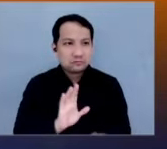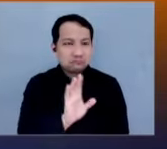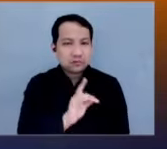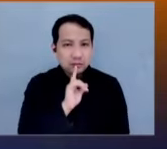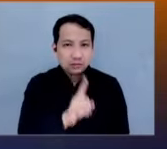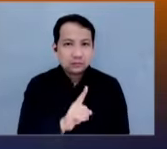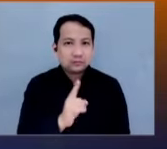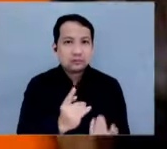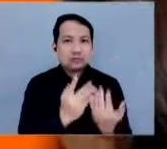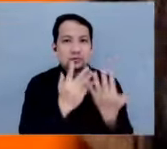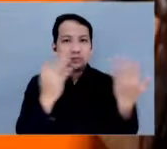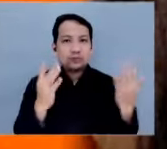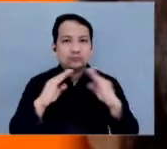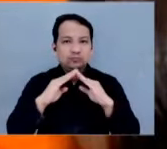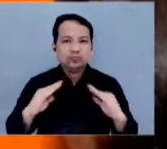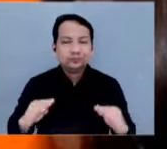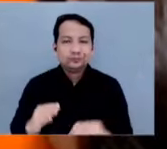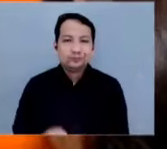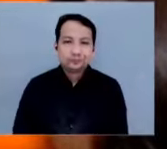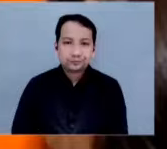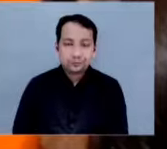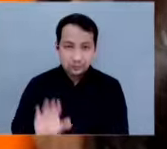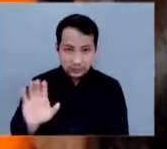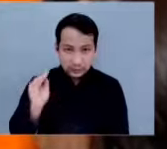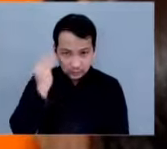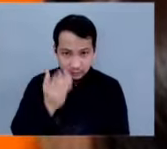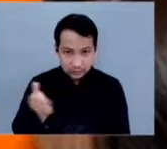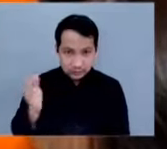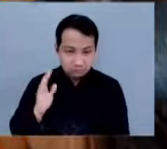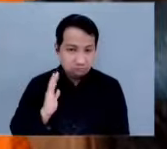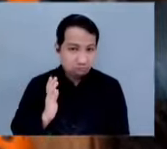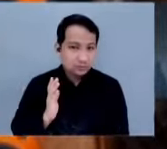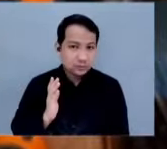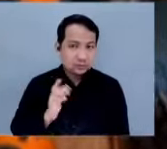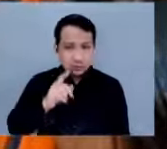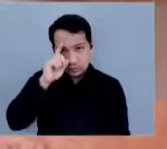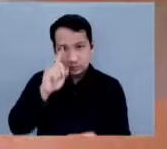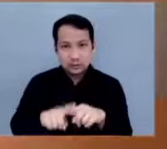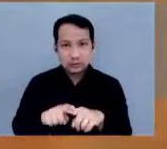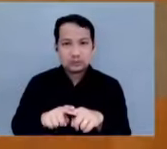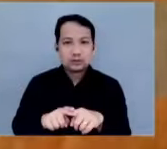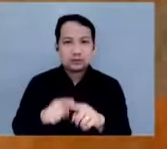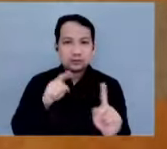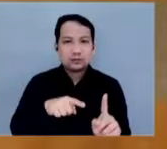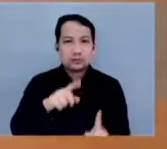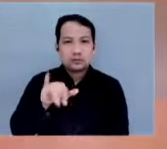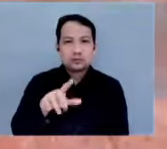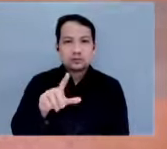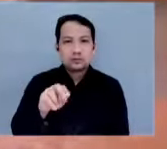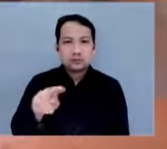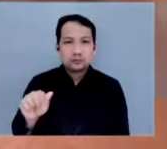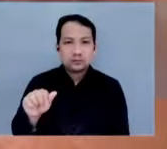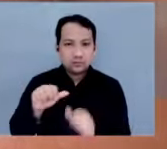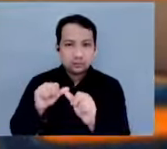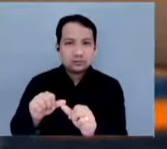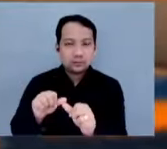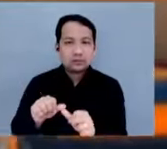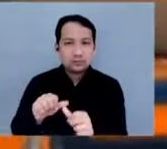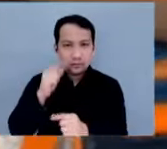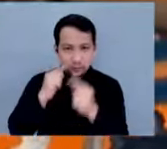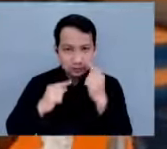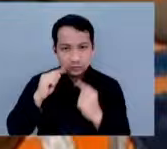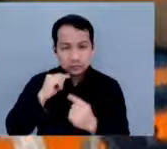ang kanilang bahay. Kabilang sa mga nasunugan ang mga nangungupahan sa lugar gaya ni Juliana na walang patid ang iyak dahil